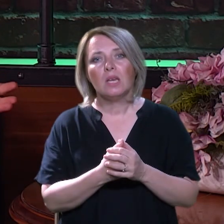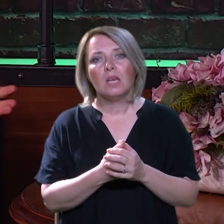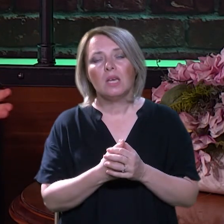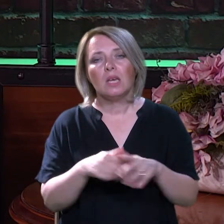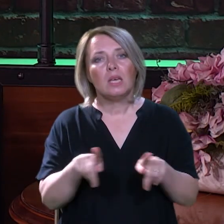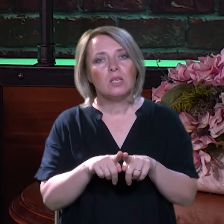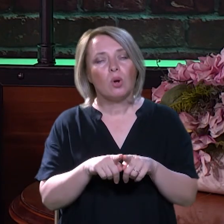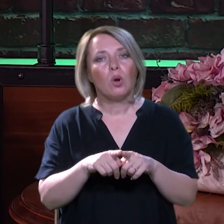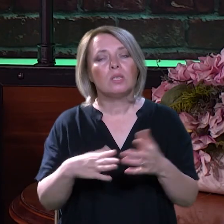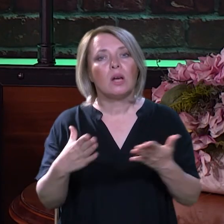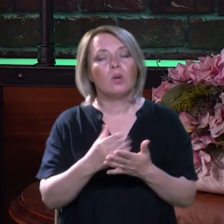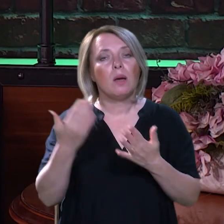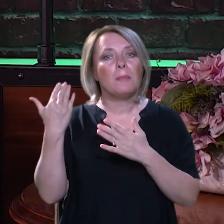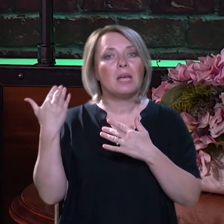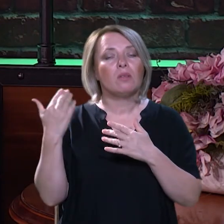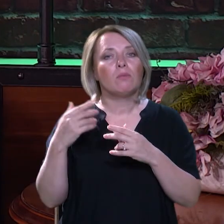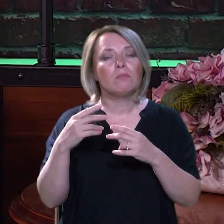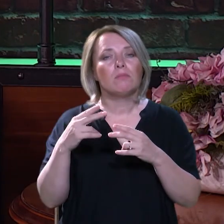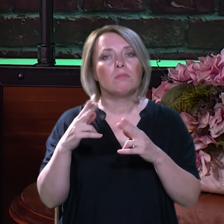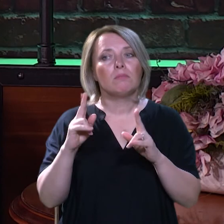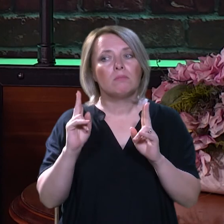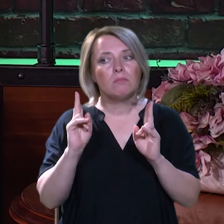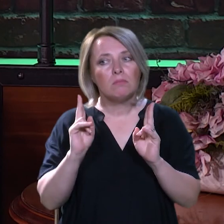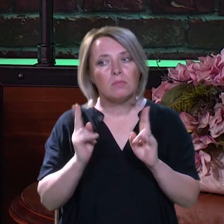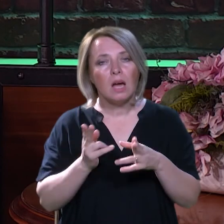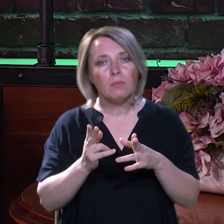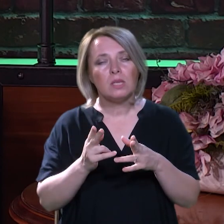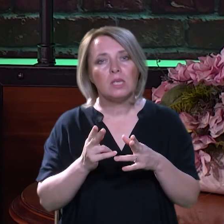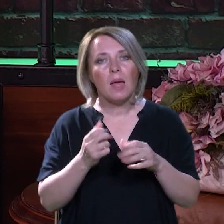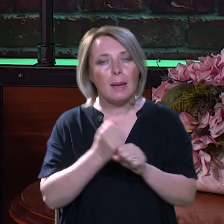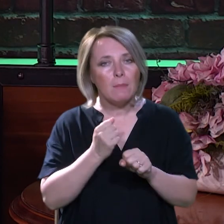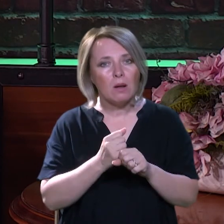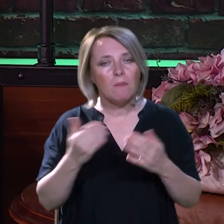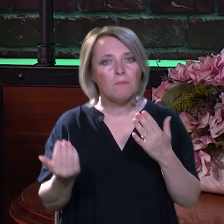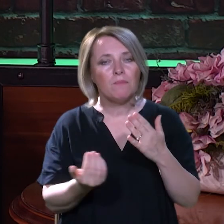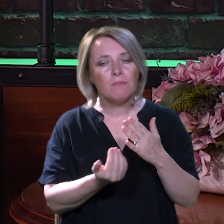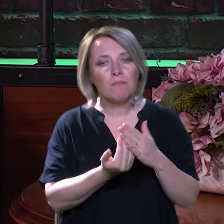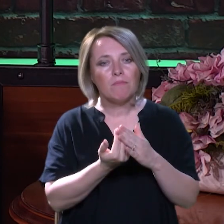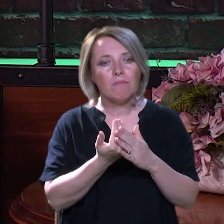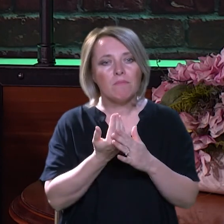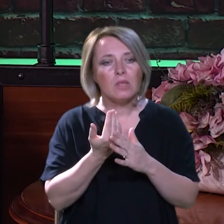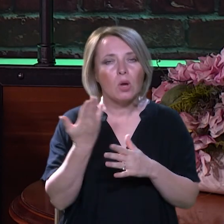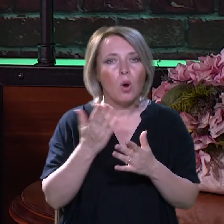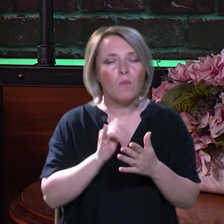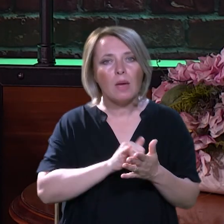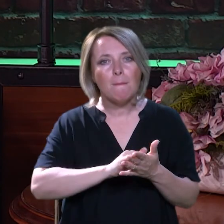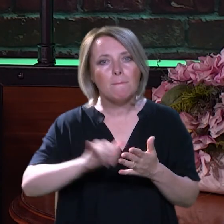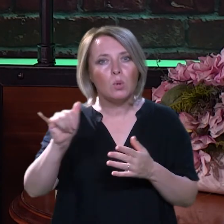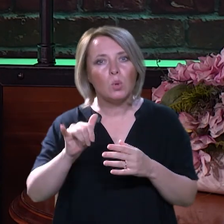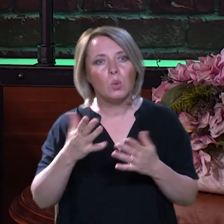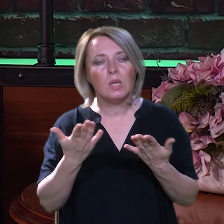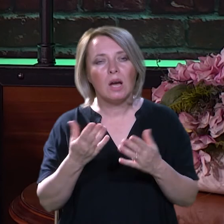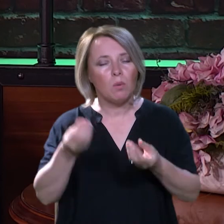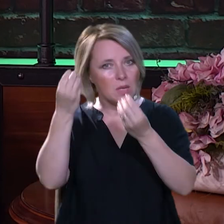ovaj prethodni, primjerice kod djeteta, da bi u mozgu se uhodao novi put i u situaciji kad je dijete frustrirano, da bi reagiralo tim